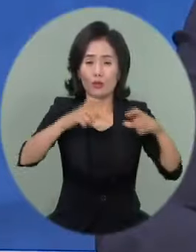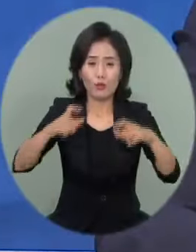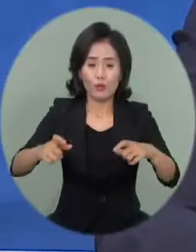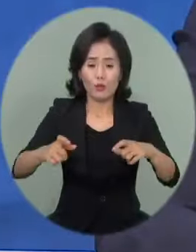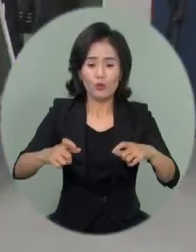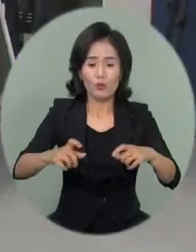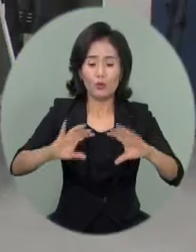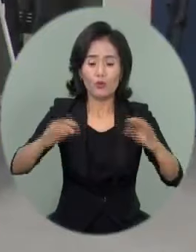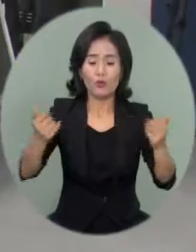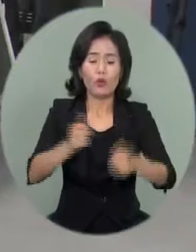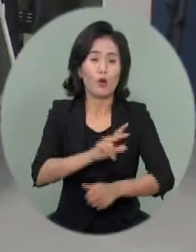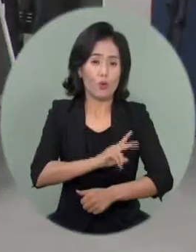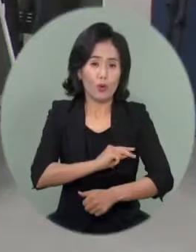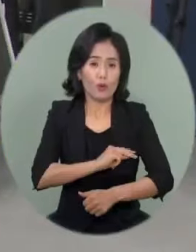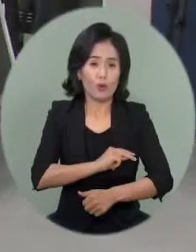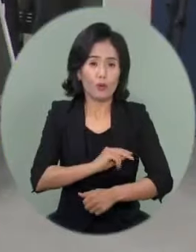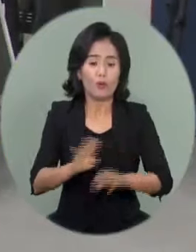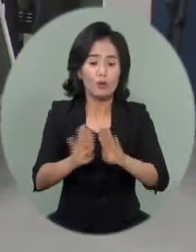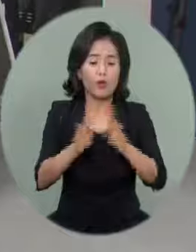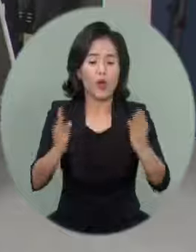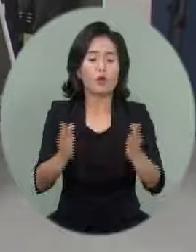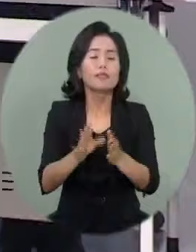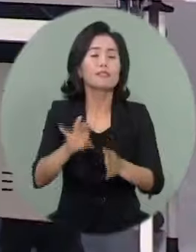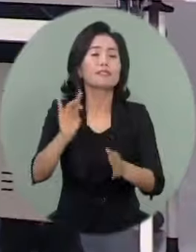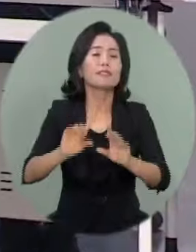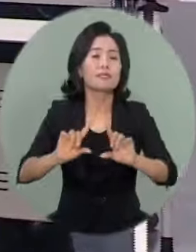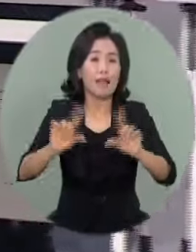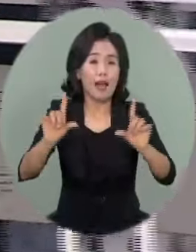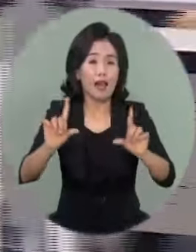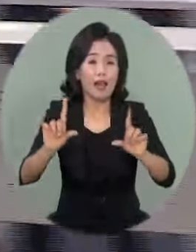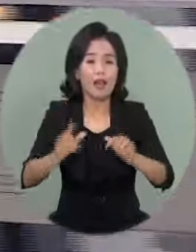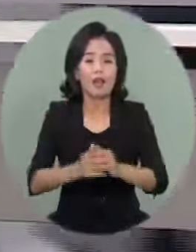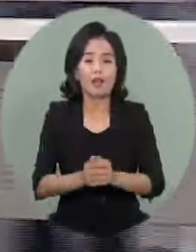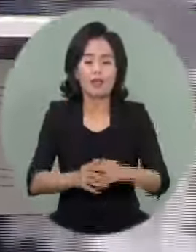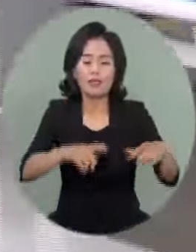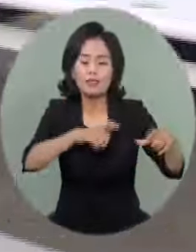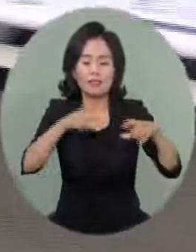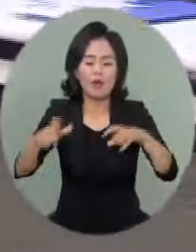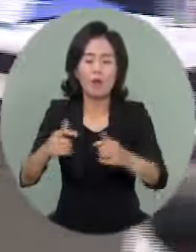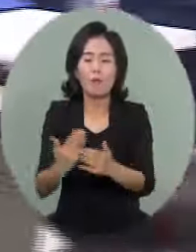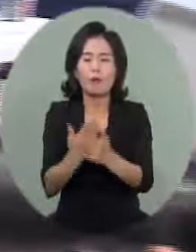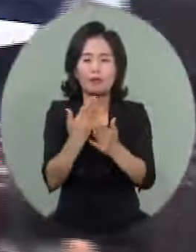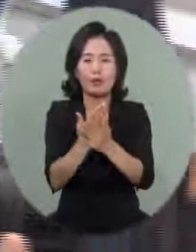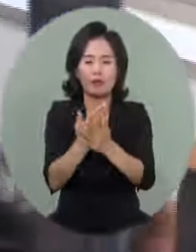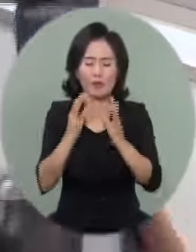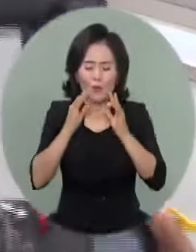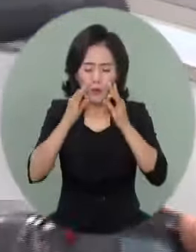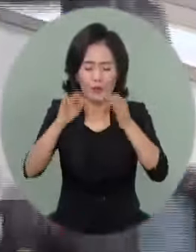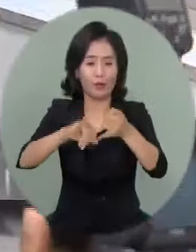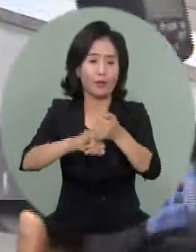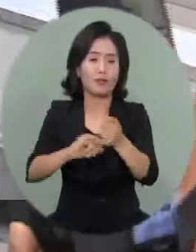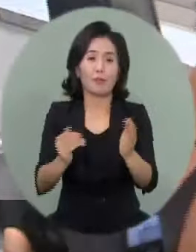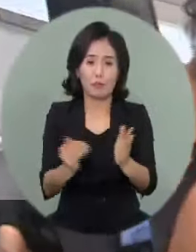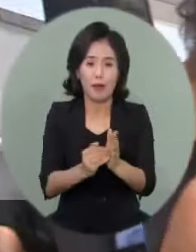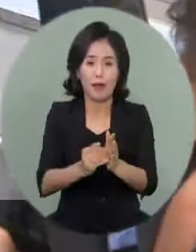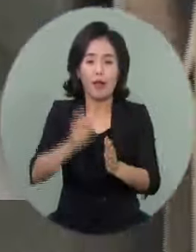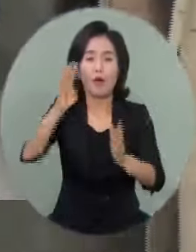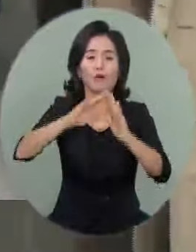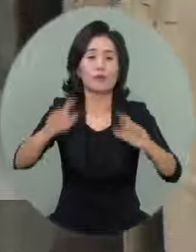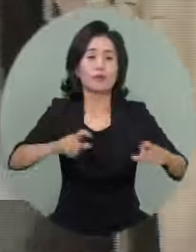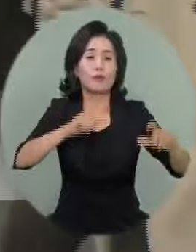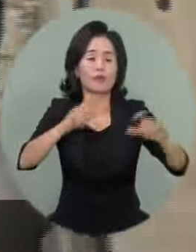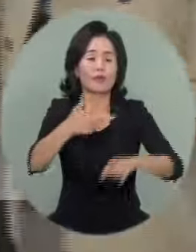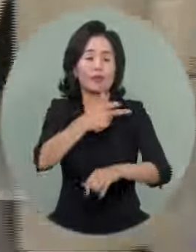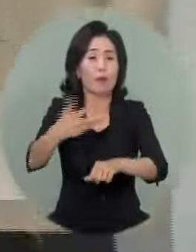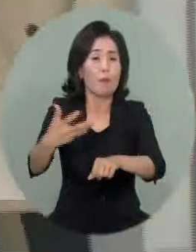국회의원들은 개원 첫날 앞으로 4년 의정 활동의 중심을 지역 발전해 두겠다고 약속했고 광주전남의